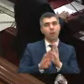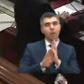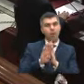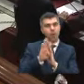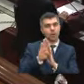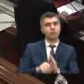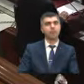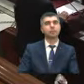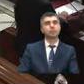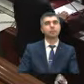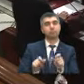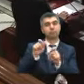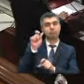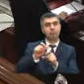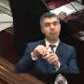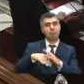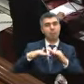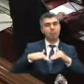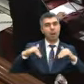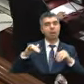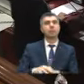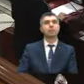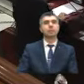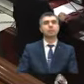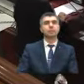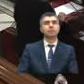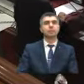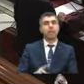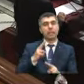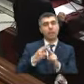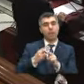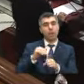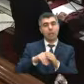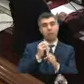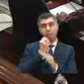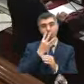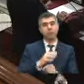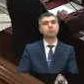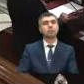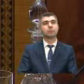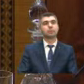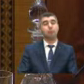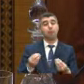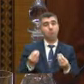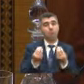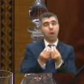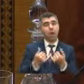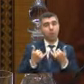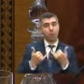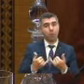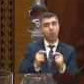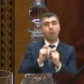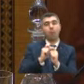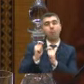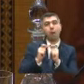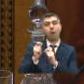سيدات النائبات، السادة النواب المحترمون، باسم الفريق الاشتراكي نشارككم اليوم هذا النقاش